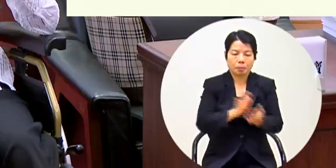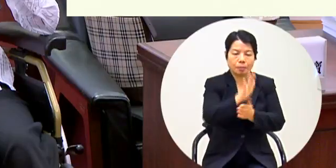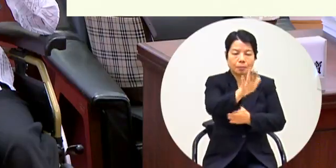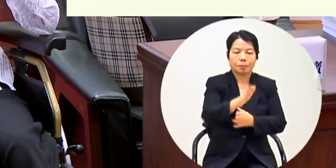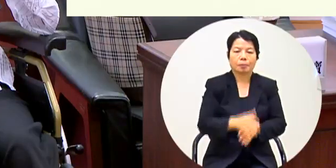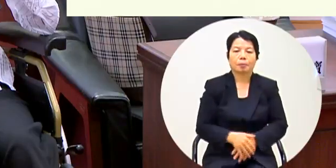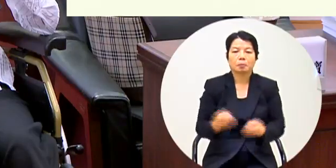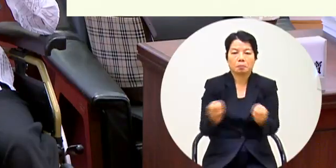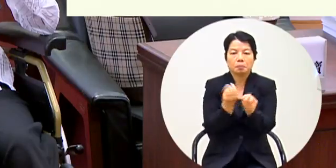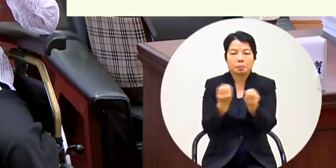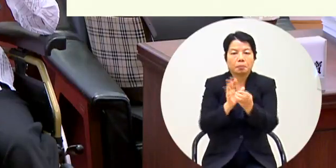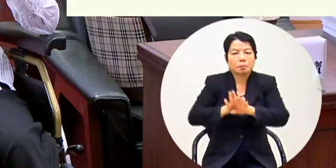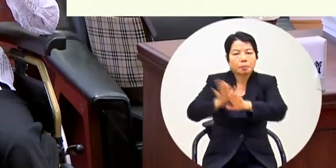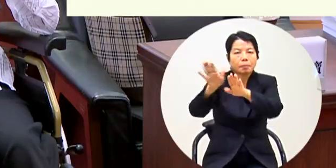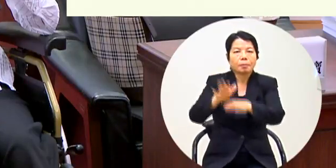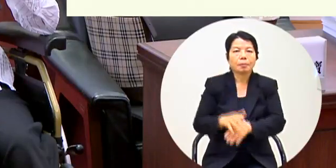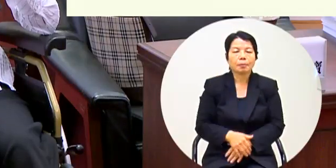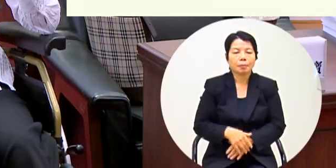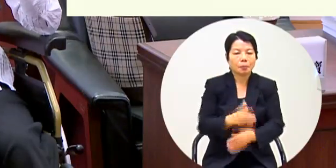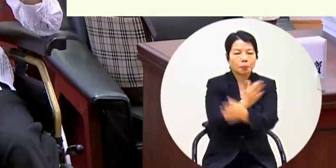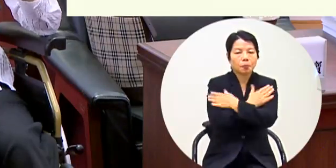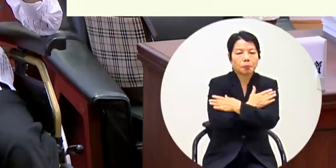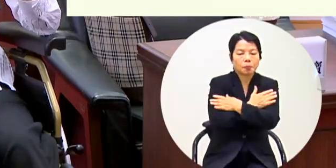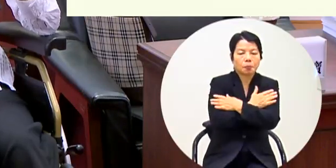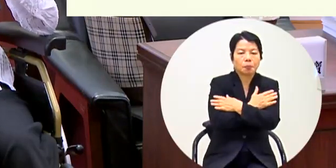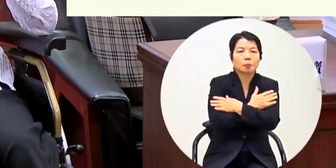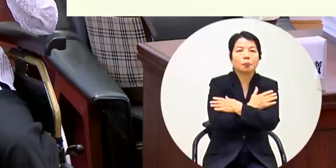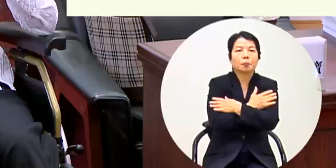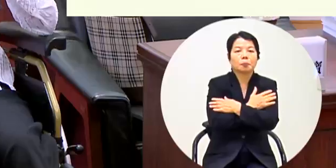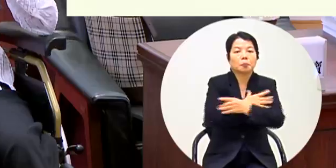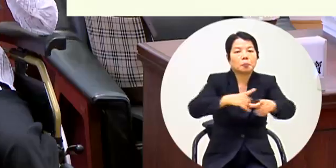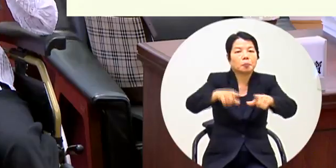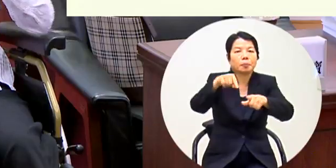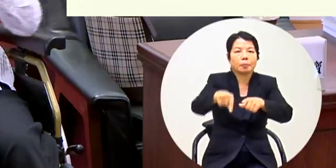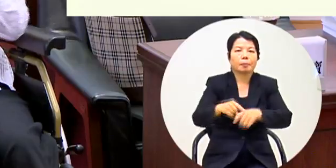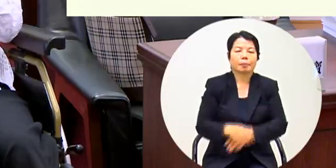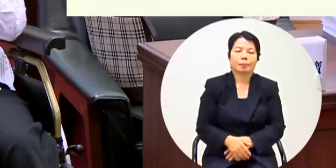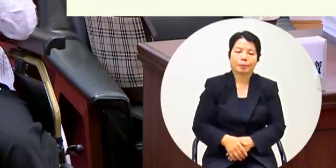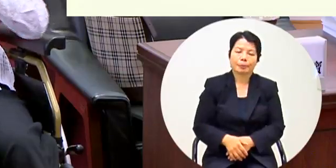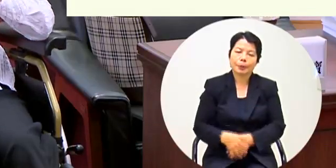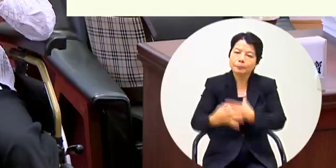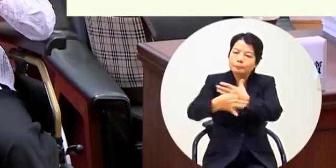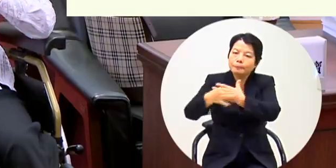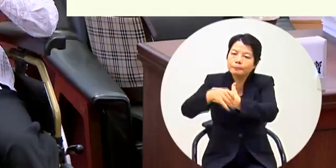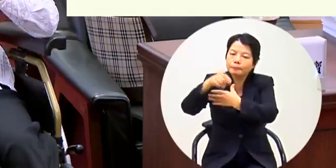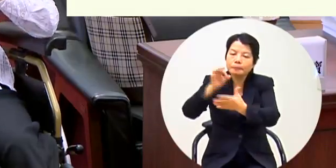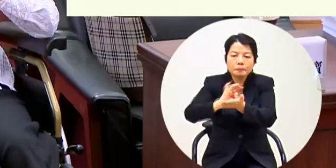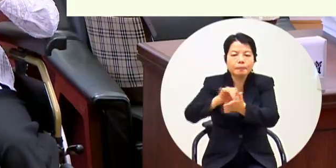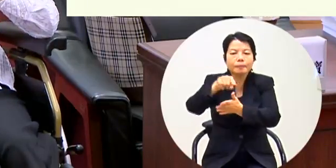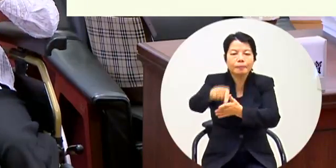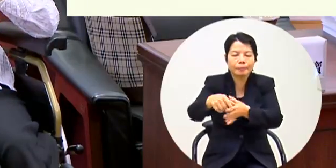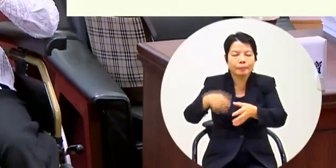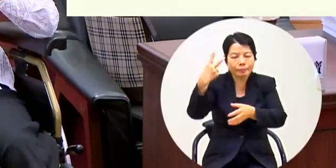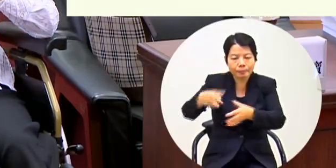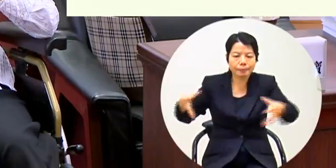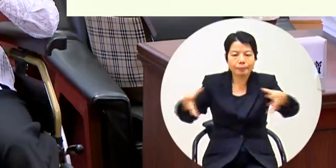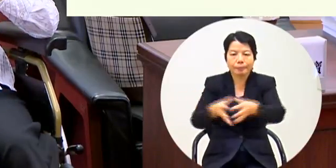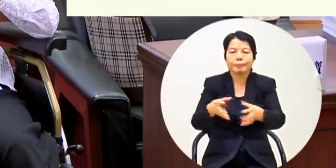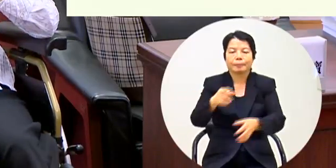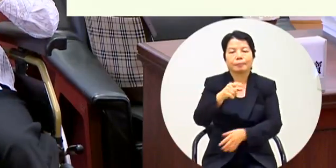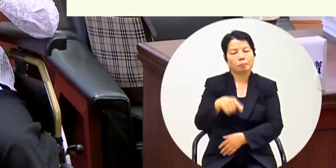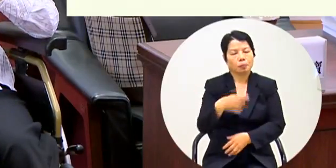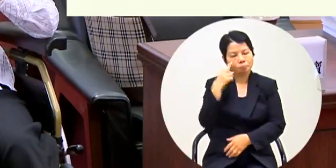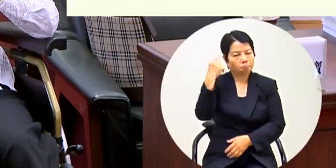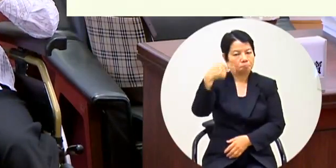托的这个部分呢，我们试着再利用这样的空间去做结合我觉得是很好的。那所以我想